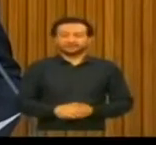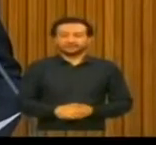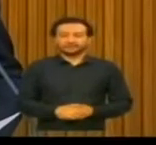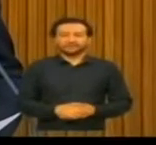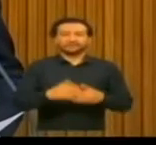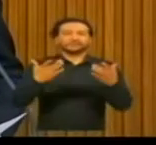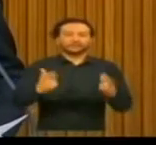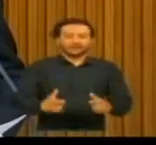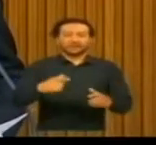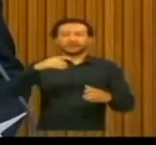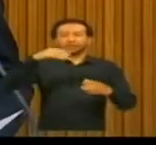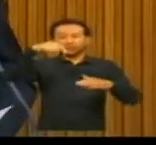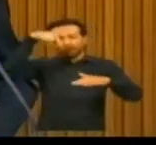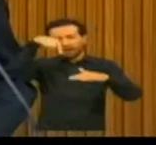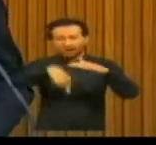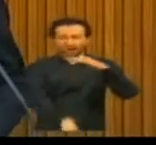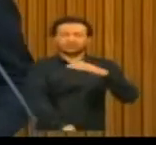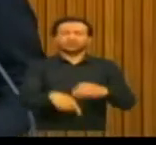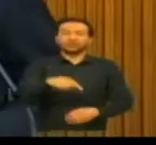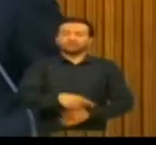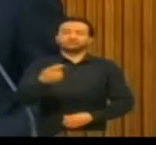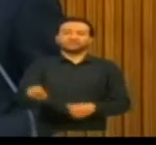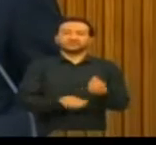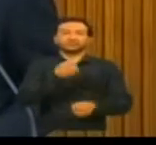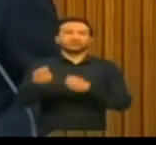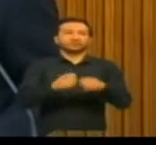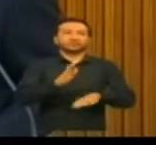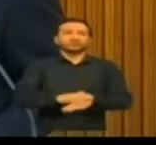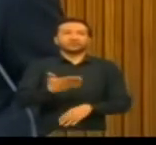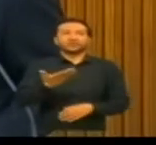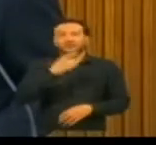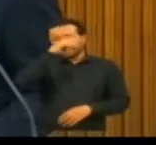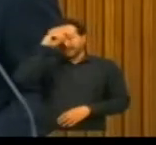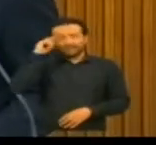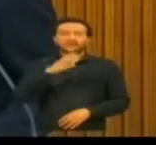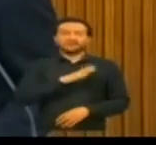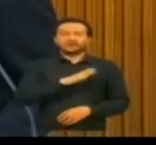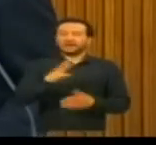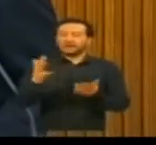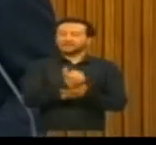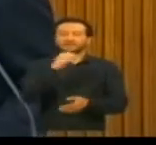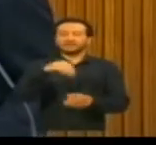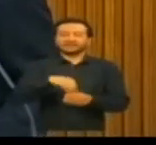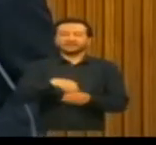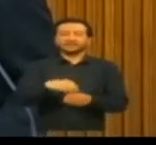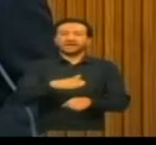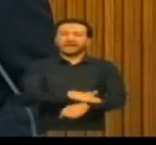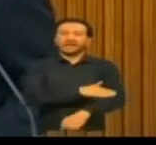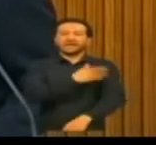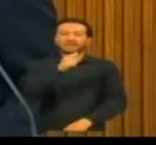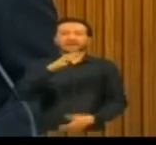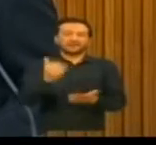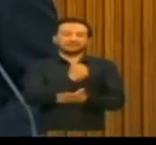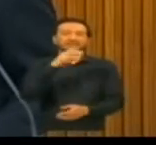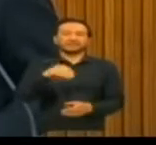Yerin metrelerce altında çaba harcıyorsunuz, emek harcıyorsunuz. Kazanmak için, helal para kazanmak